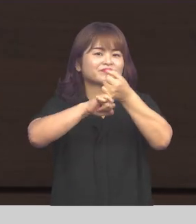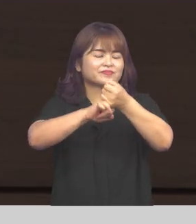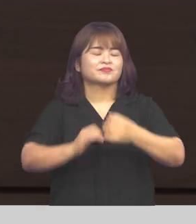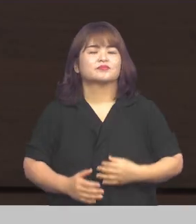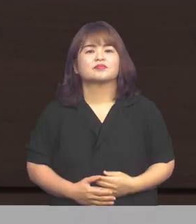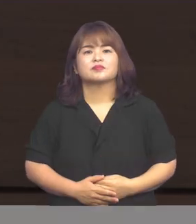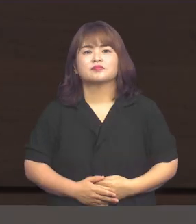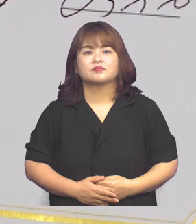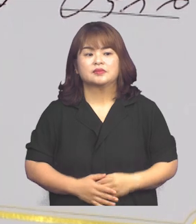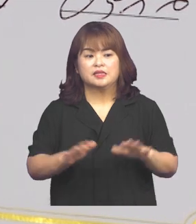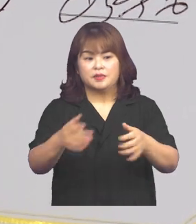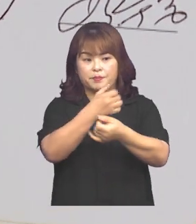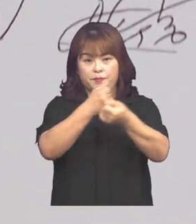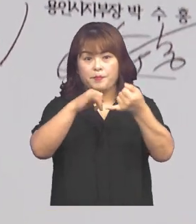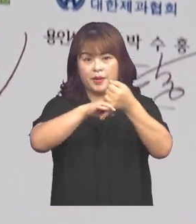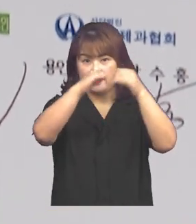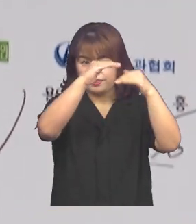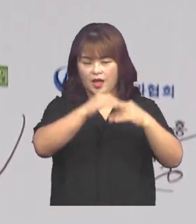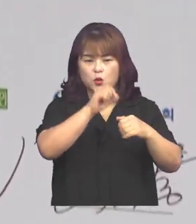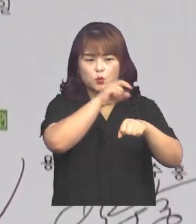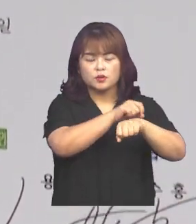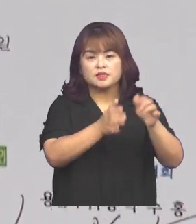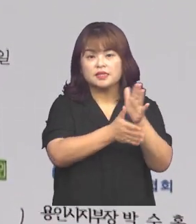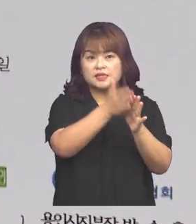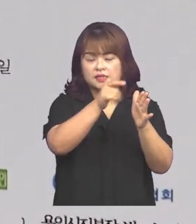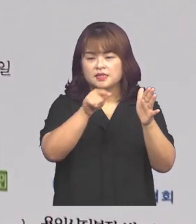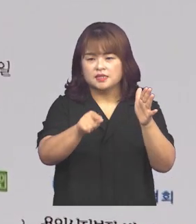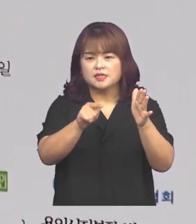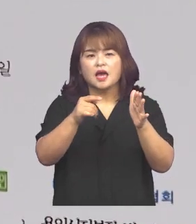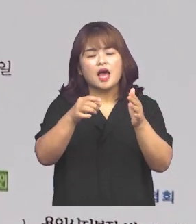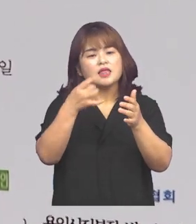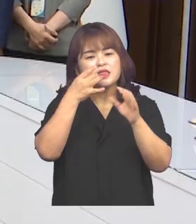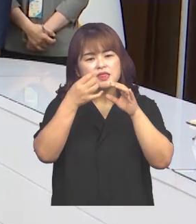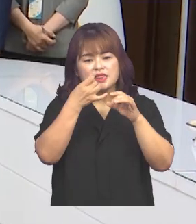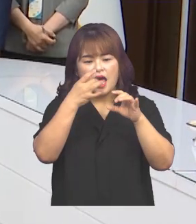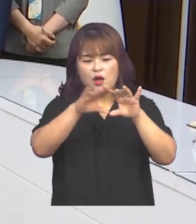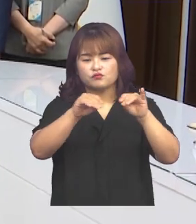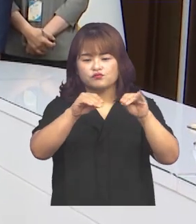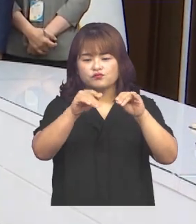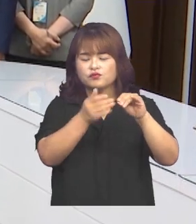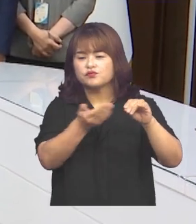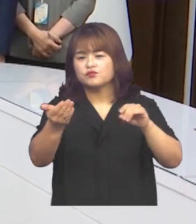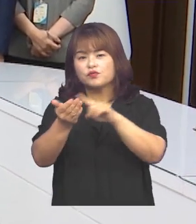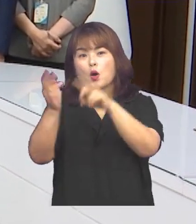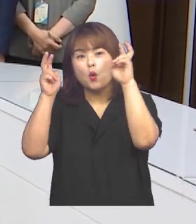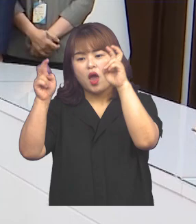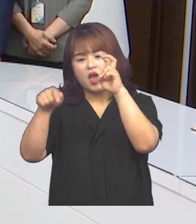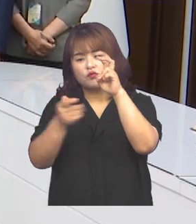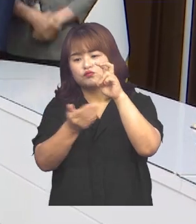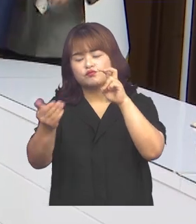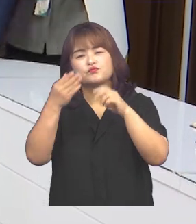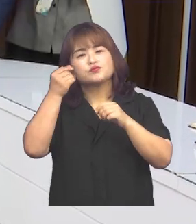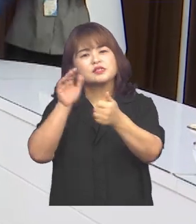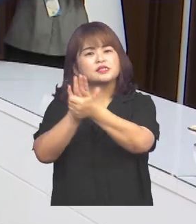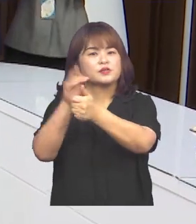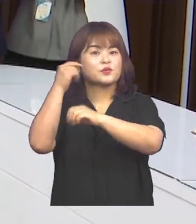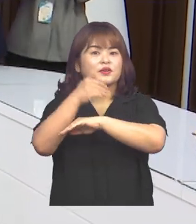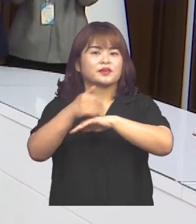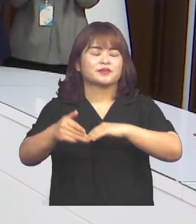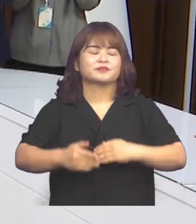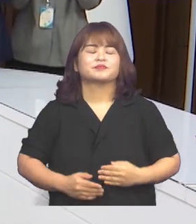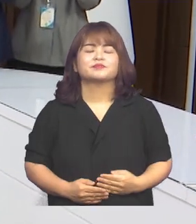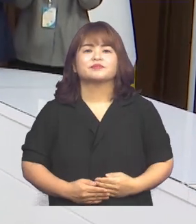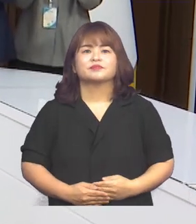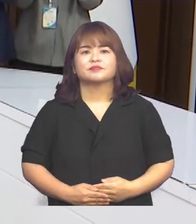하도록 하겠습니다. 협약에 따라 용인특례시는 백옥살 가루가 원활히 제과업체에 공급될 수 있도록 지원할